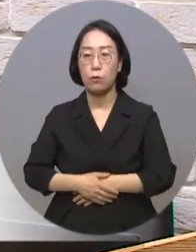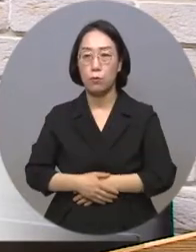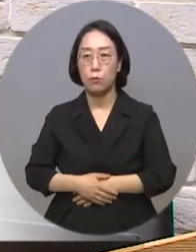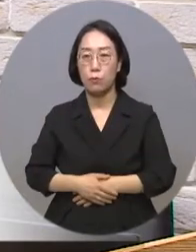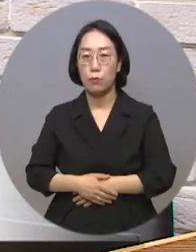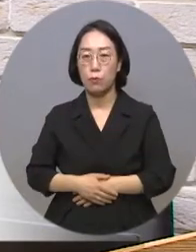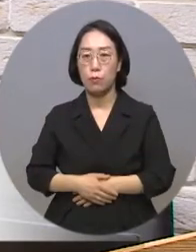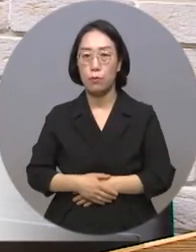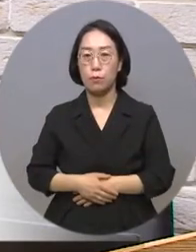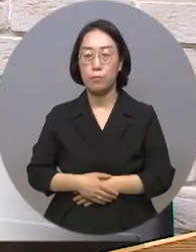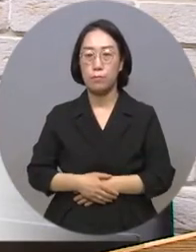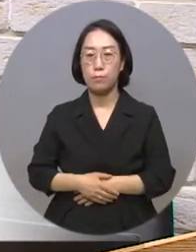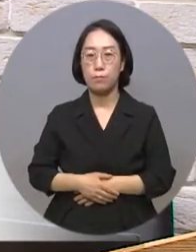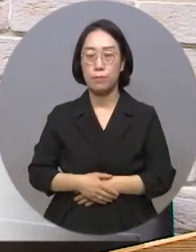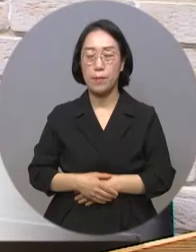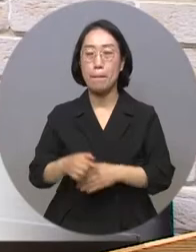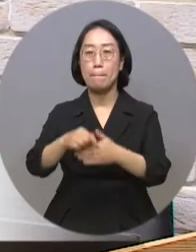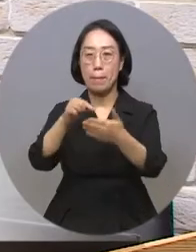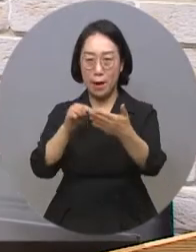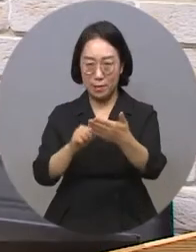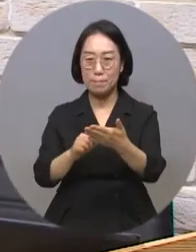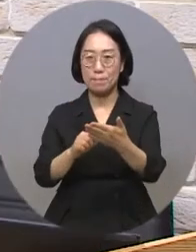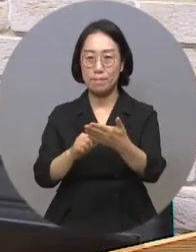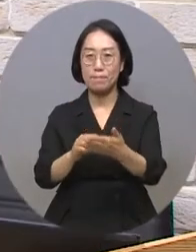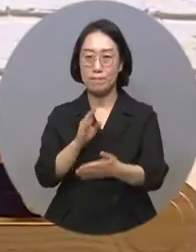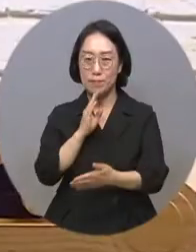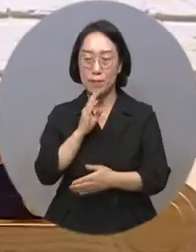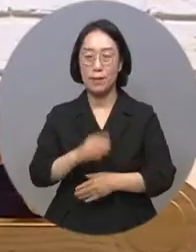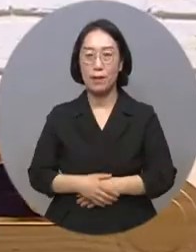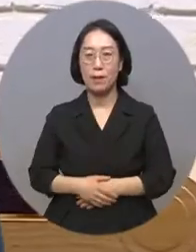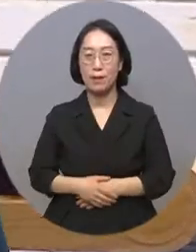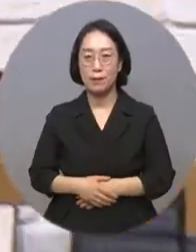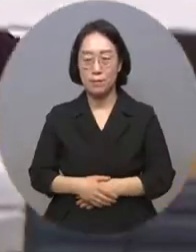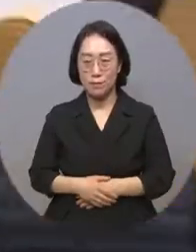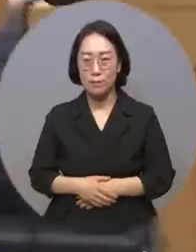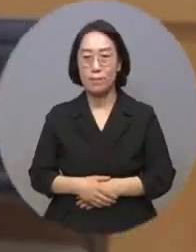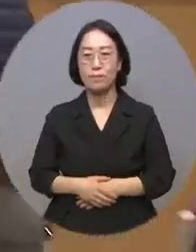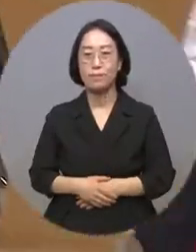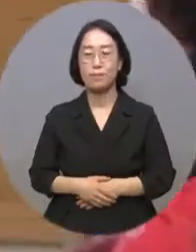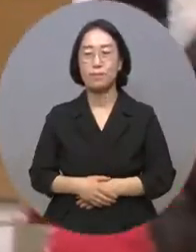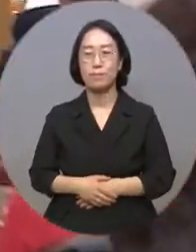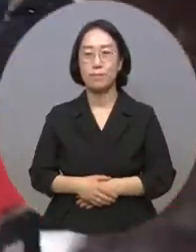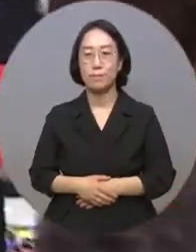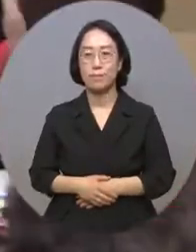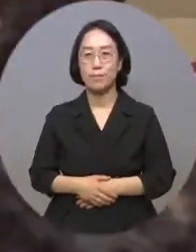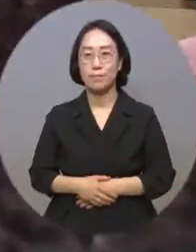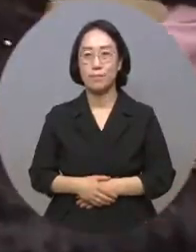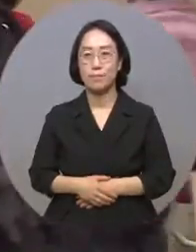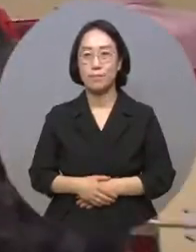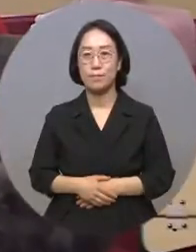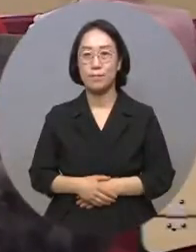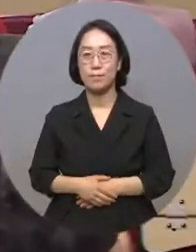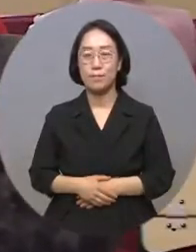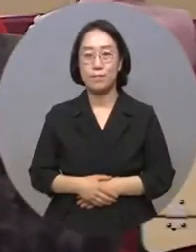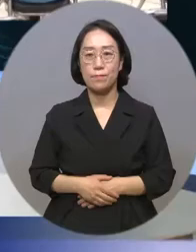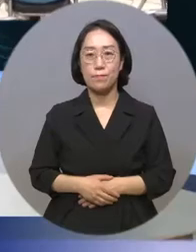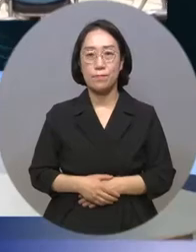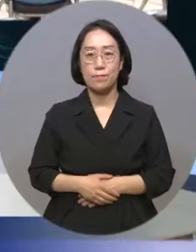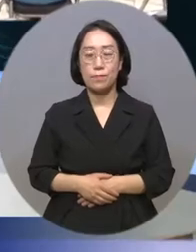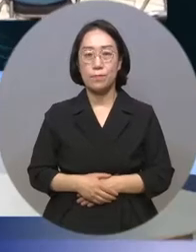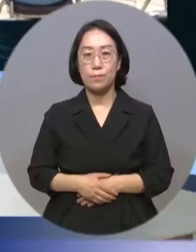제가 그들을 위해서 섬기는 것. 그런 마음밖에 없어요. 복지TV 뉴스 박순용입니다.